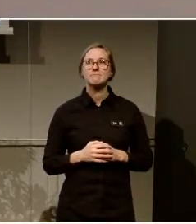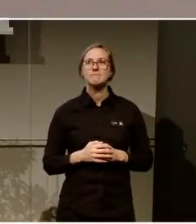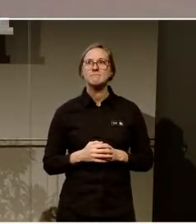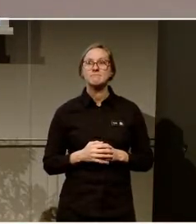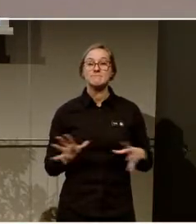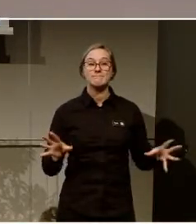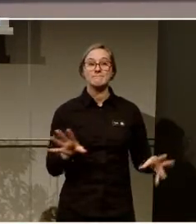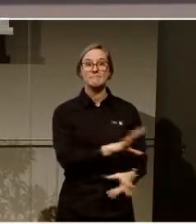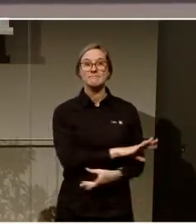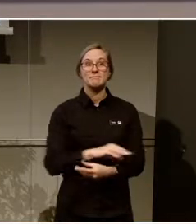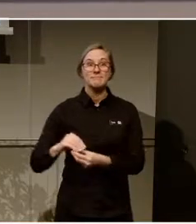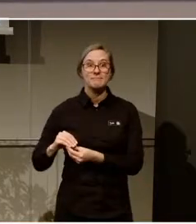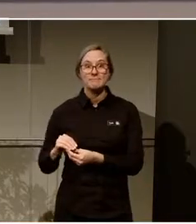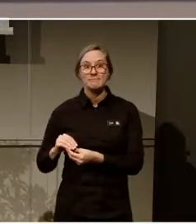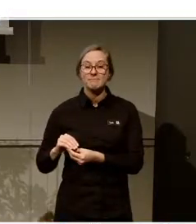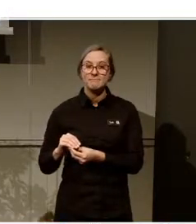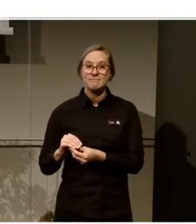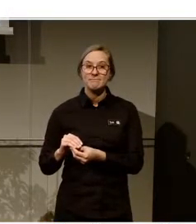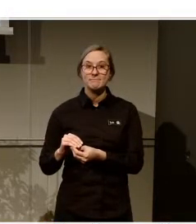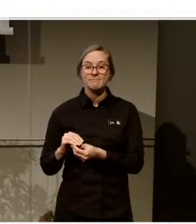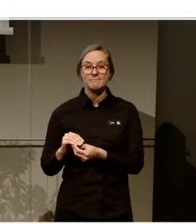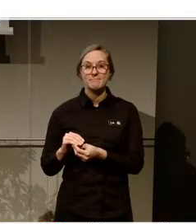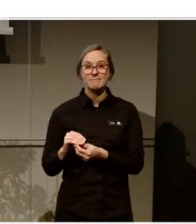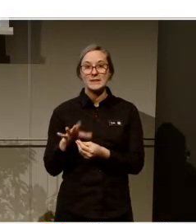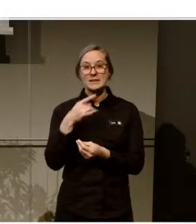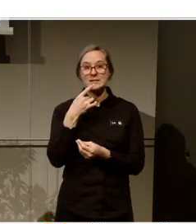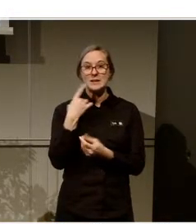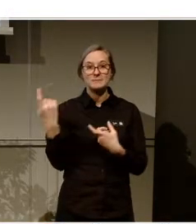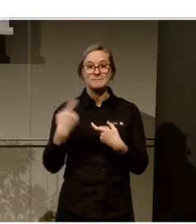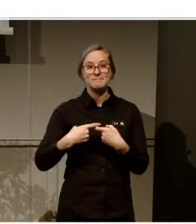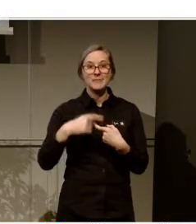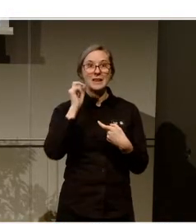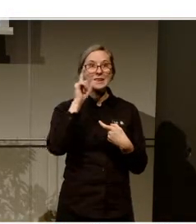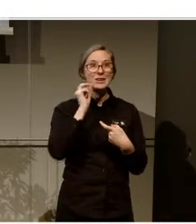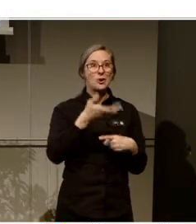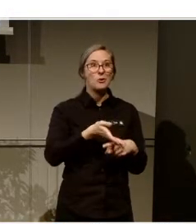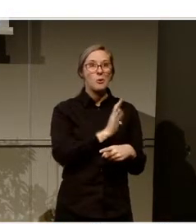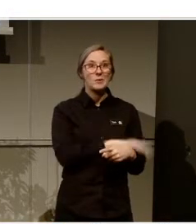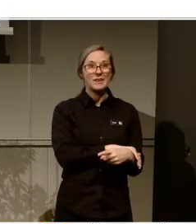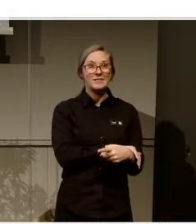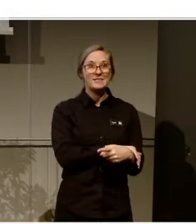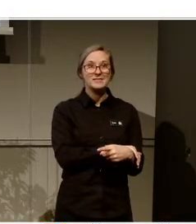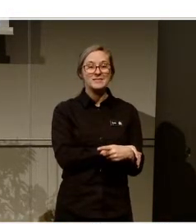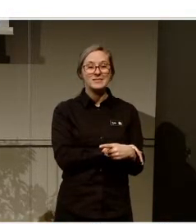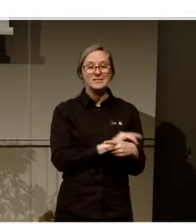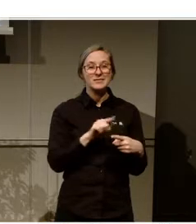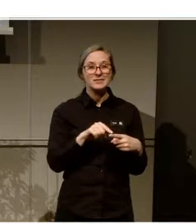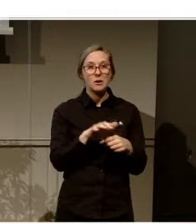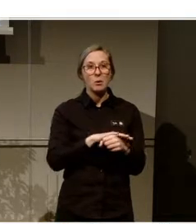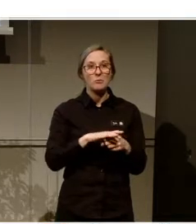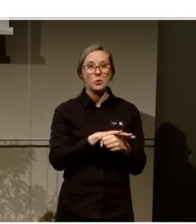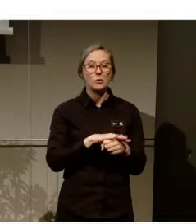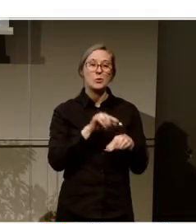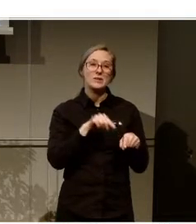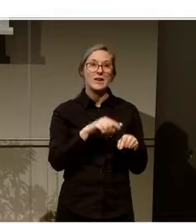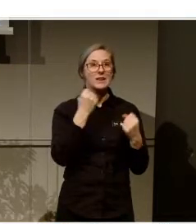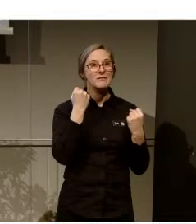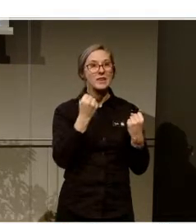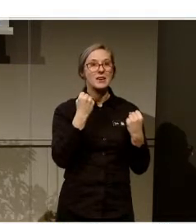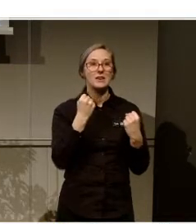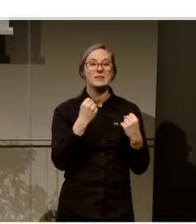summa summarum, vad kan vi säga om området digital kompetens? Det är ett jättecentralt och